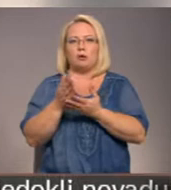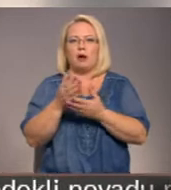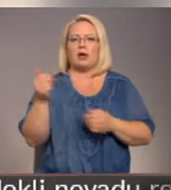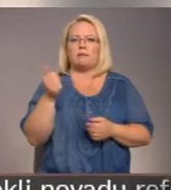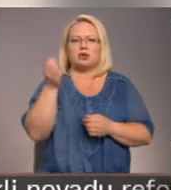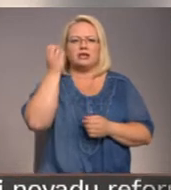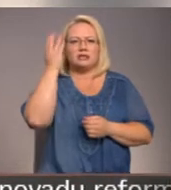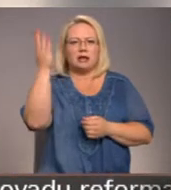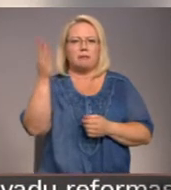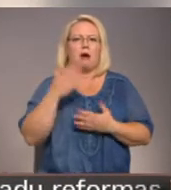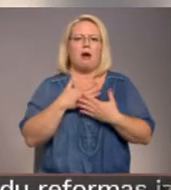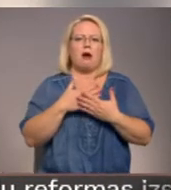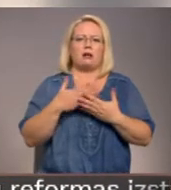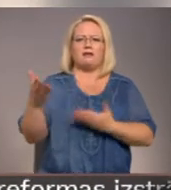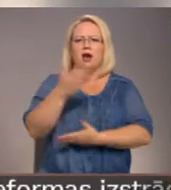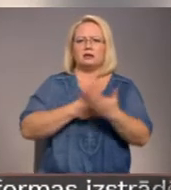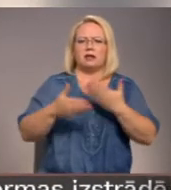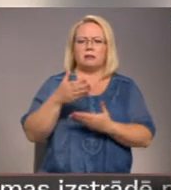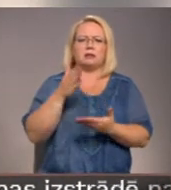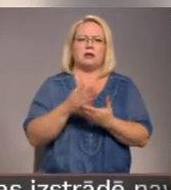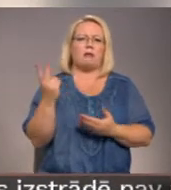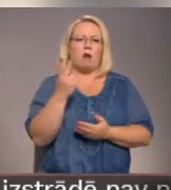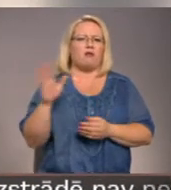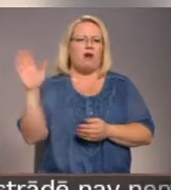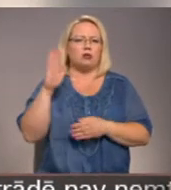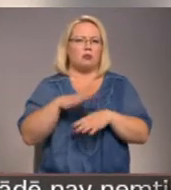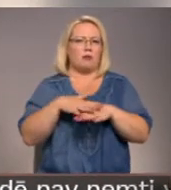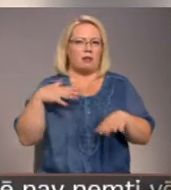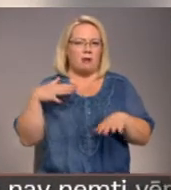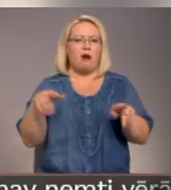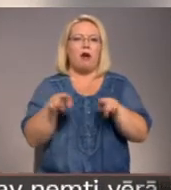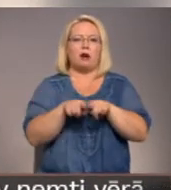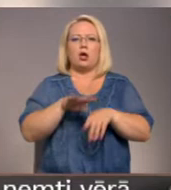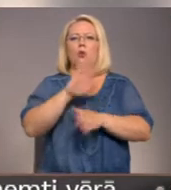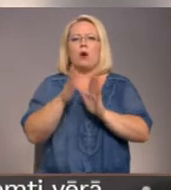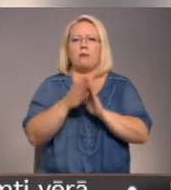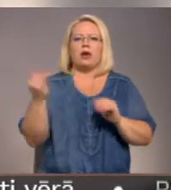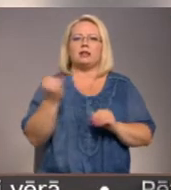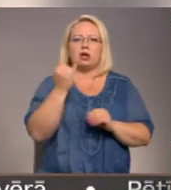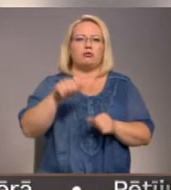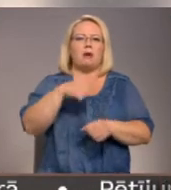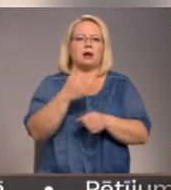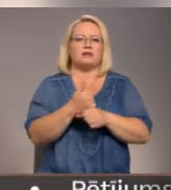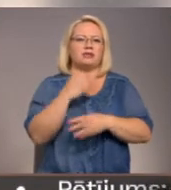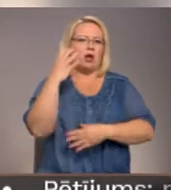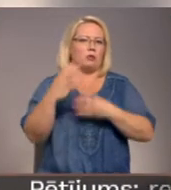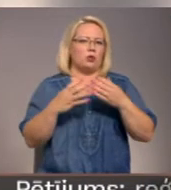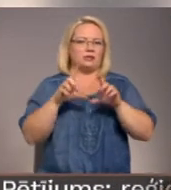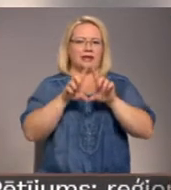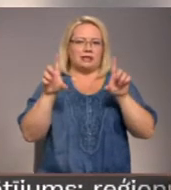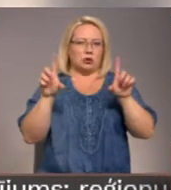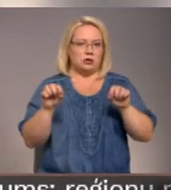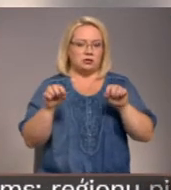jomā, it īpaši izglītībā, intensīvāka sadarbība starp abu valstu parlamentiem, kā arī kopēja interešu pārstāvēšana